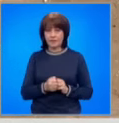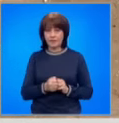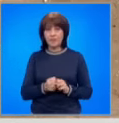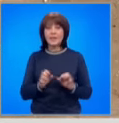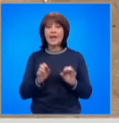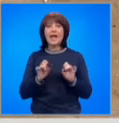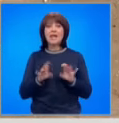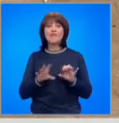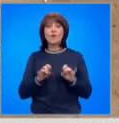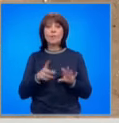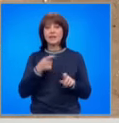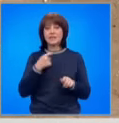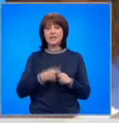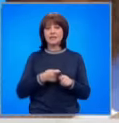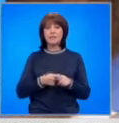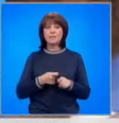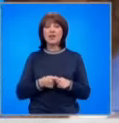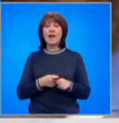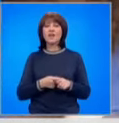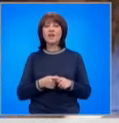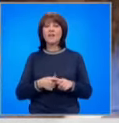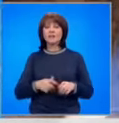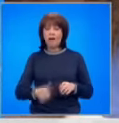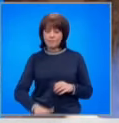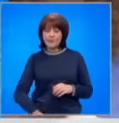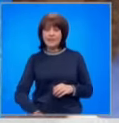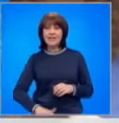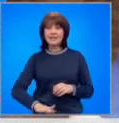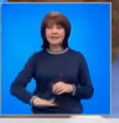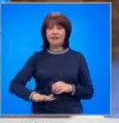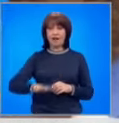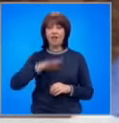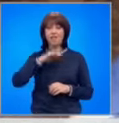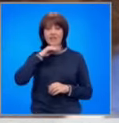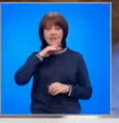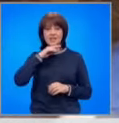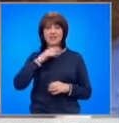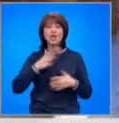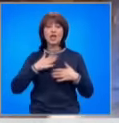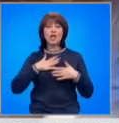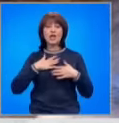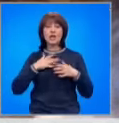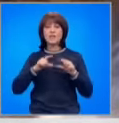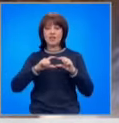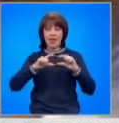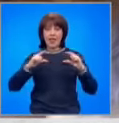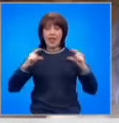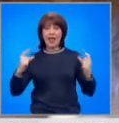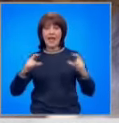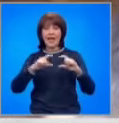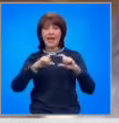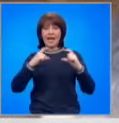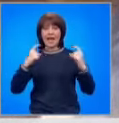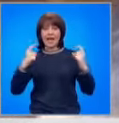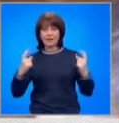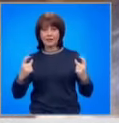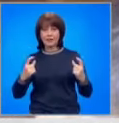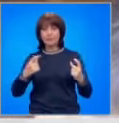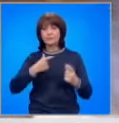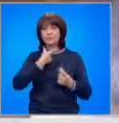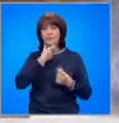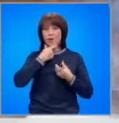се извършва в ранна детска възраст. Конкретно този беше с ленти. Виждаха се отпечатъците по самия